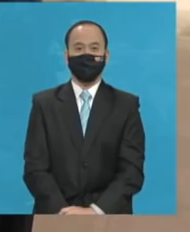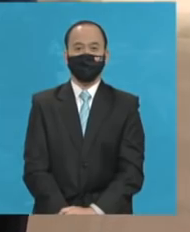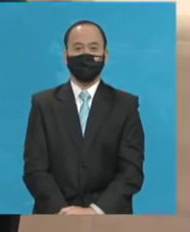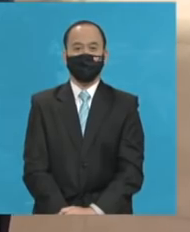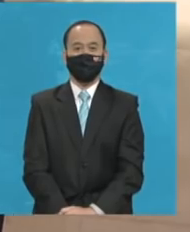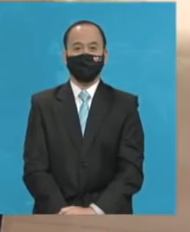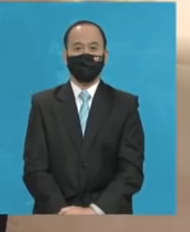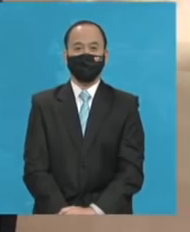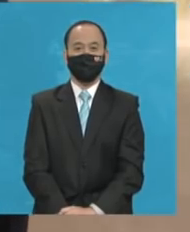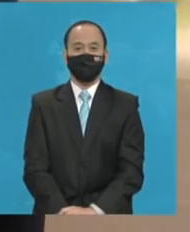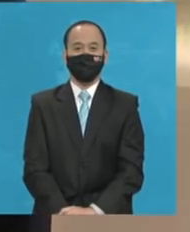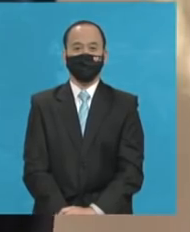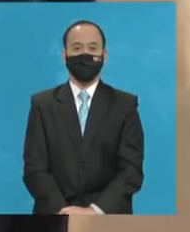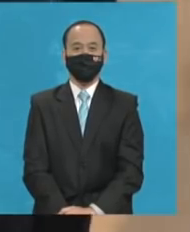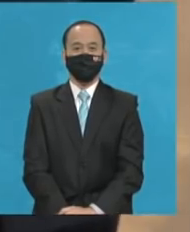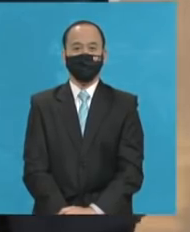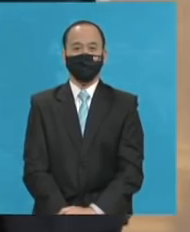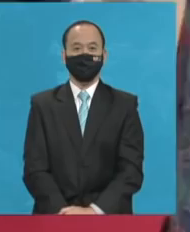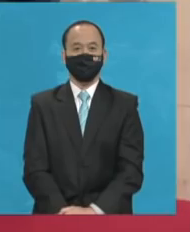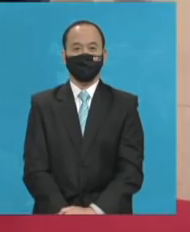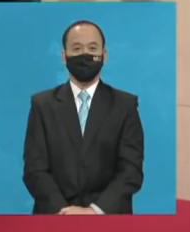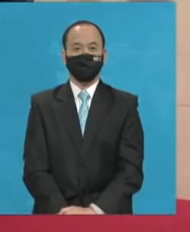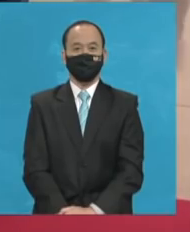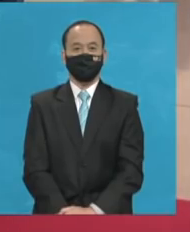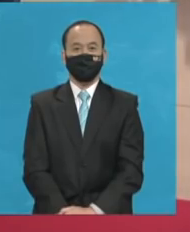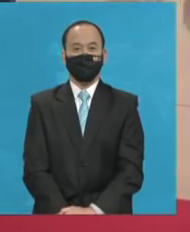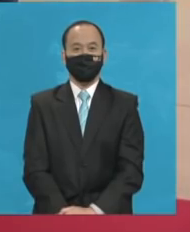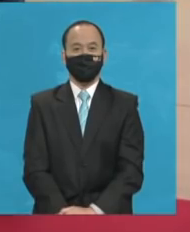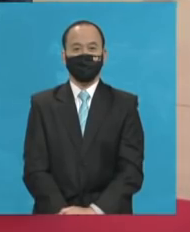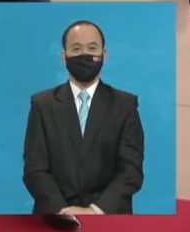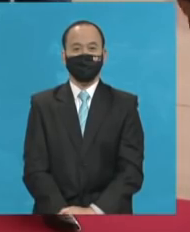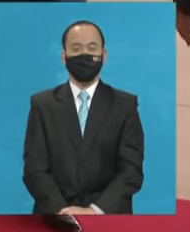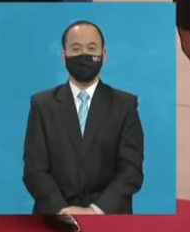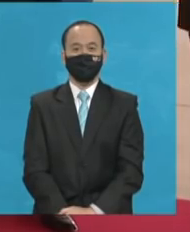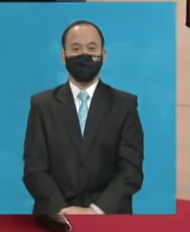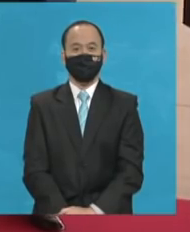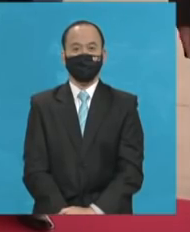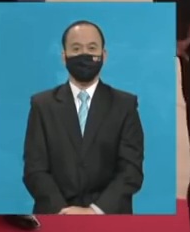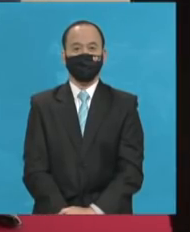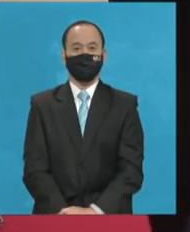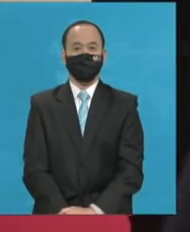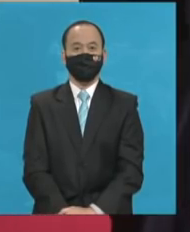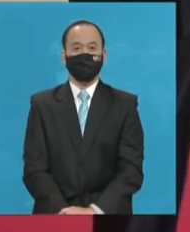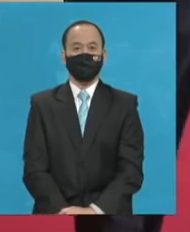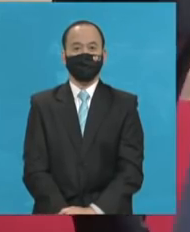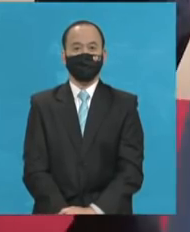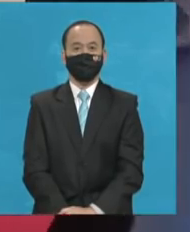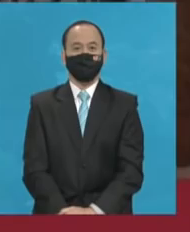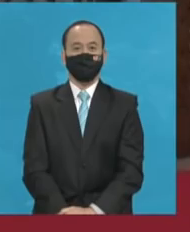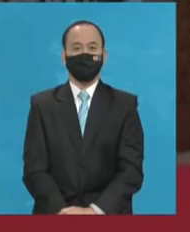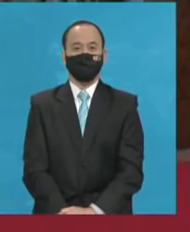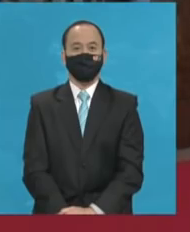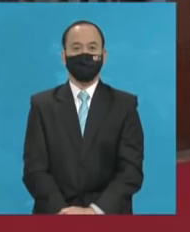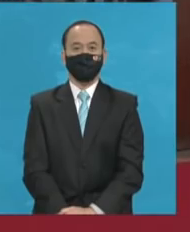ia mengaku lebih badai tapi mungkin kita teguh Hai semua hai hai